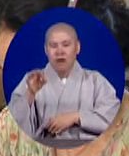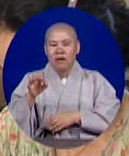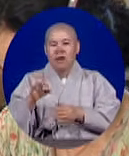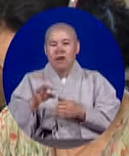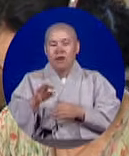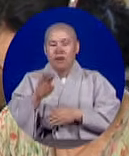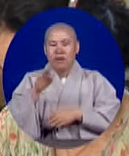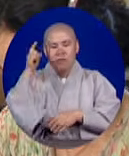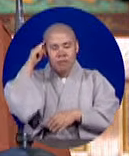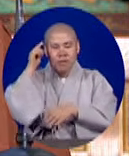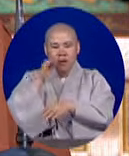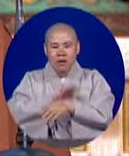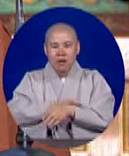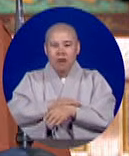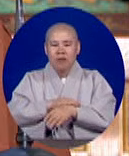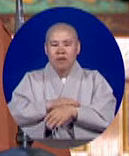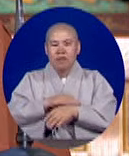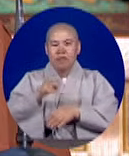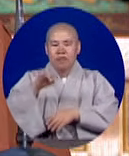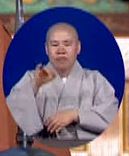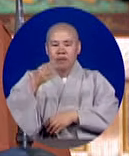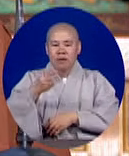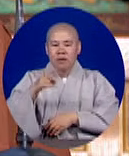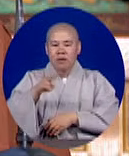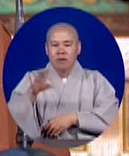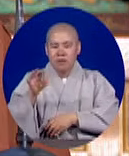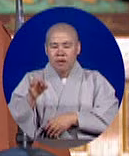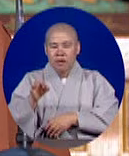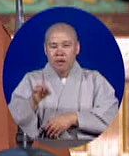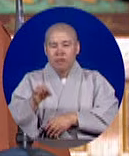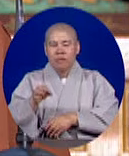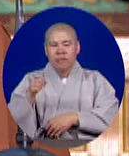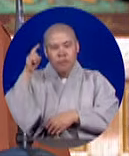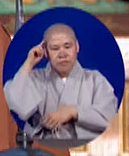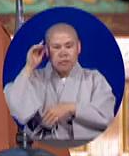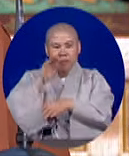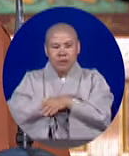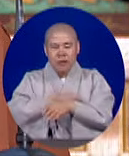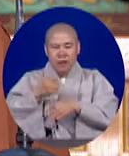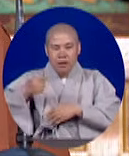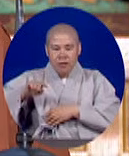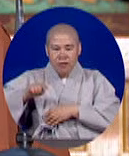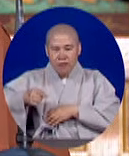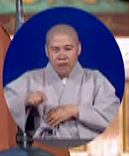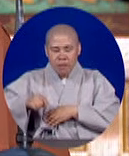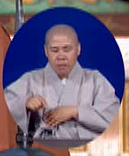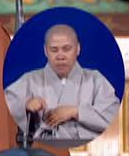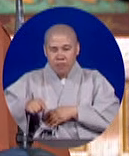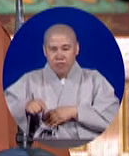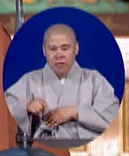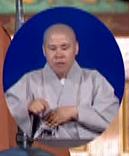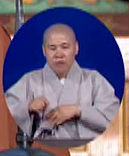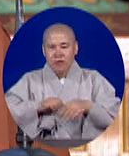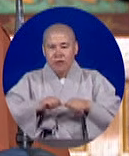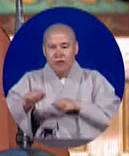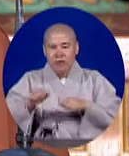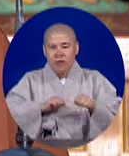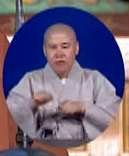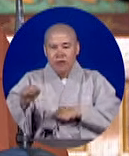세계. 실상이 있는데 그 실상 반야, 깊은 실상 반야를 실행하실